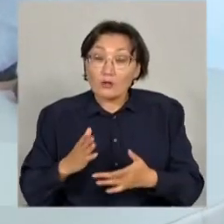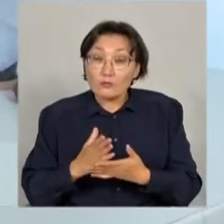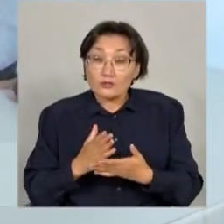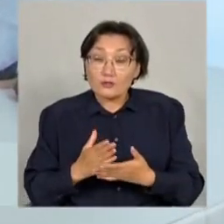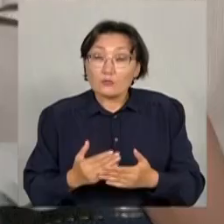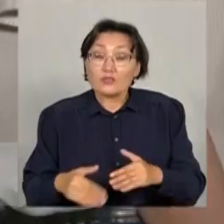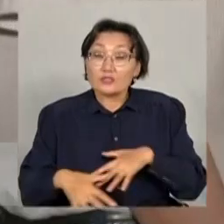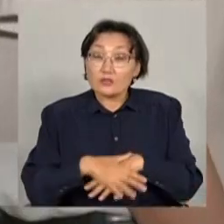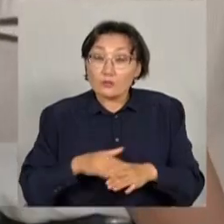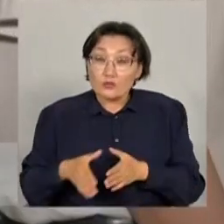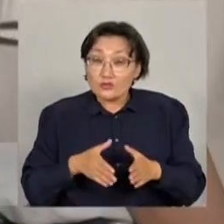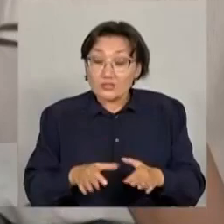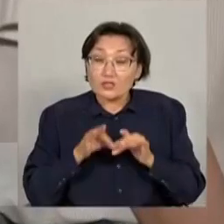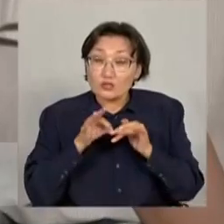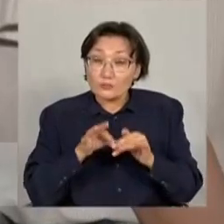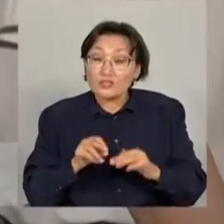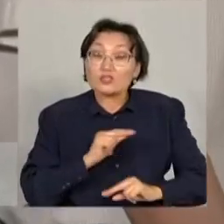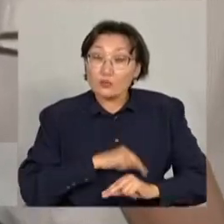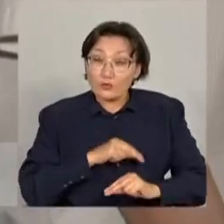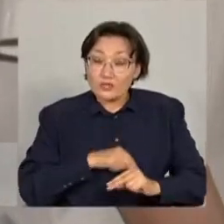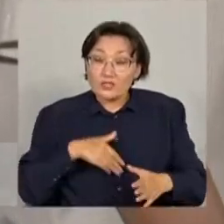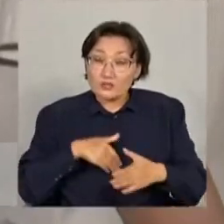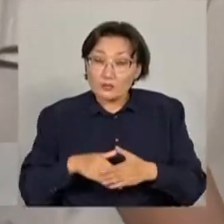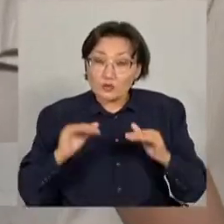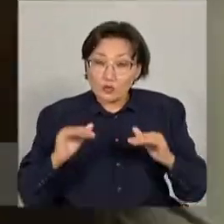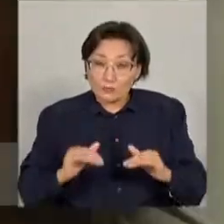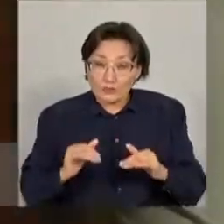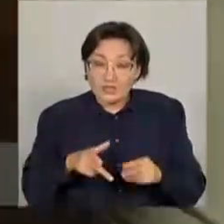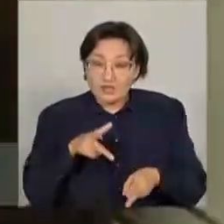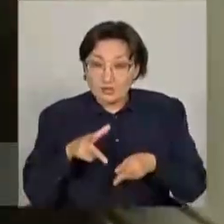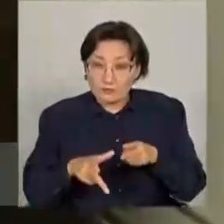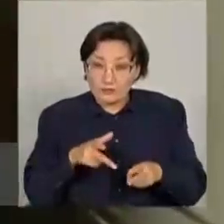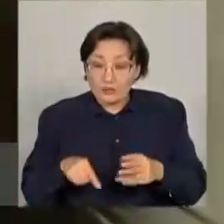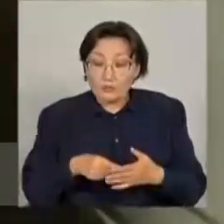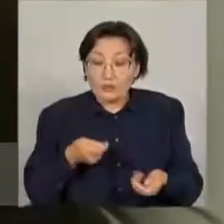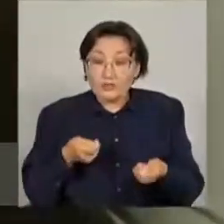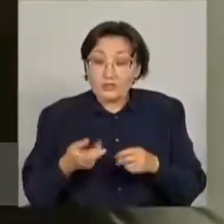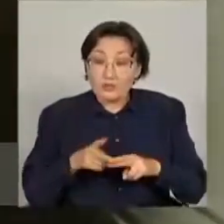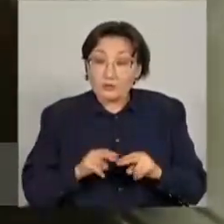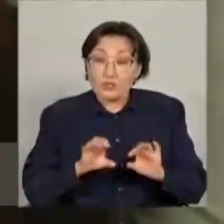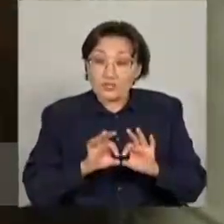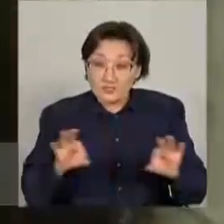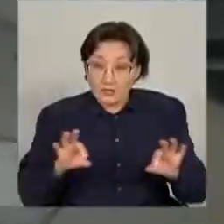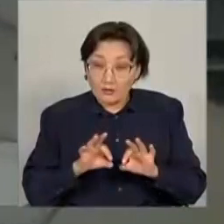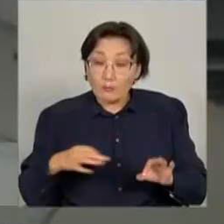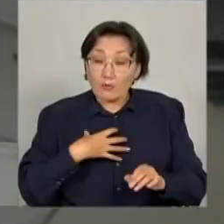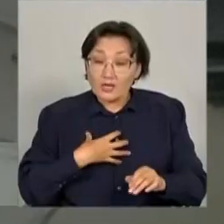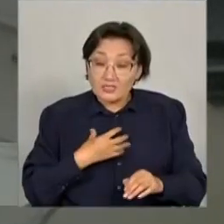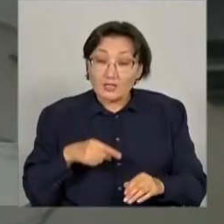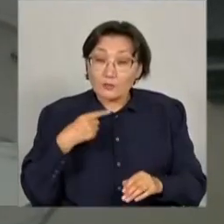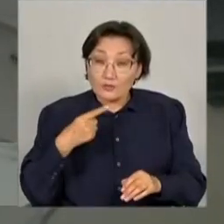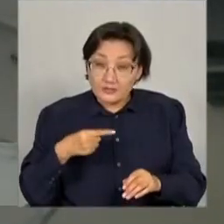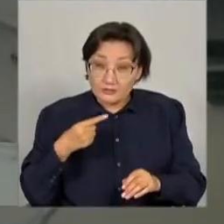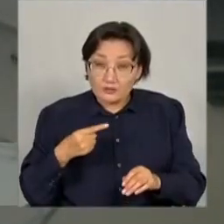дейін тұрғындар даңғыл бойында жүргізіліп жатқан жұмыстардың қарқыны төмен екенін хабарлаған еді. Шаһар басшысы аталған магистральдің маңыздылығын тілге тиек